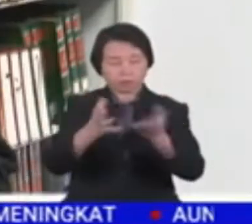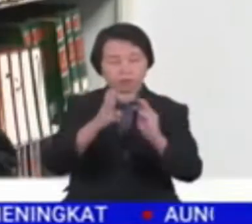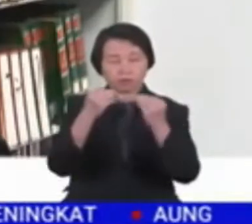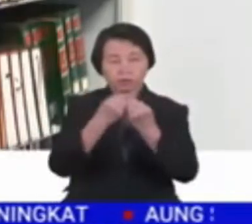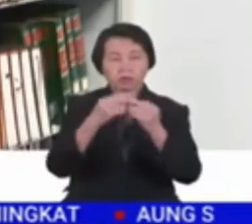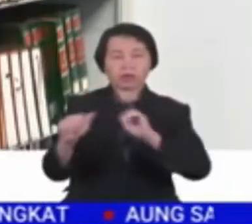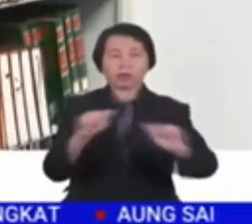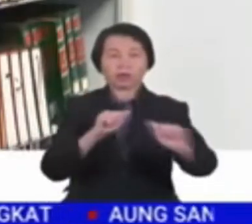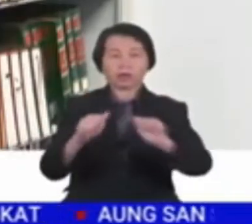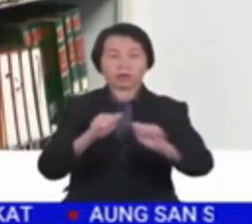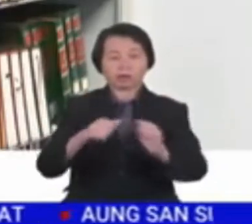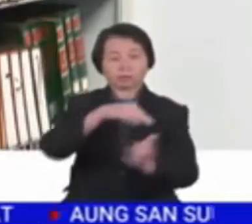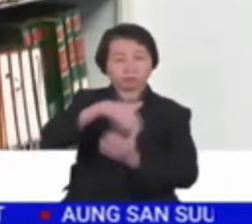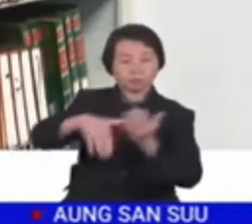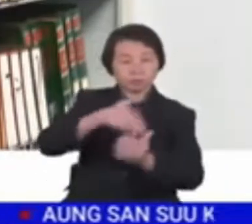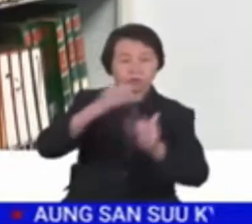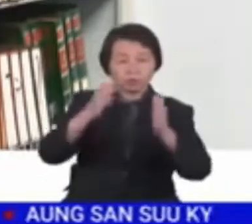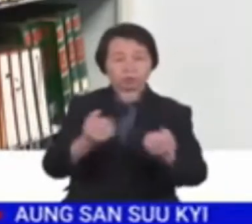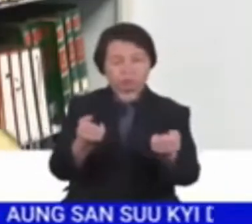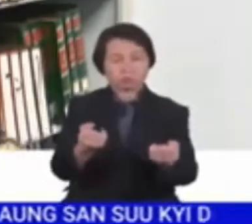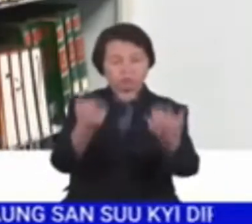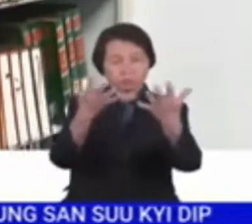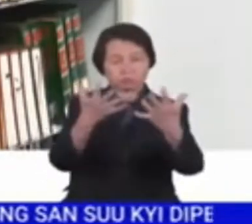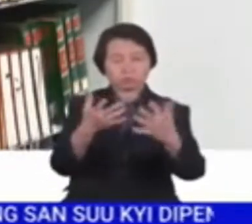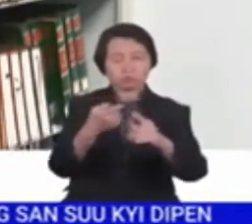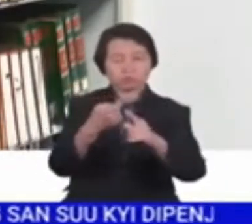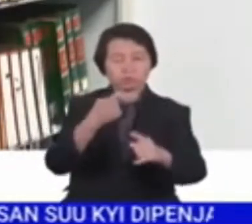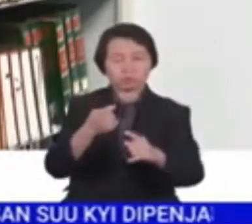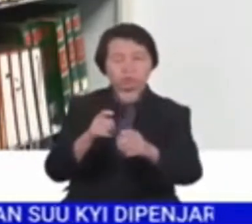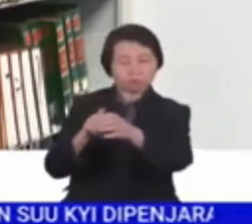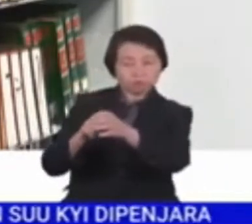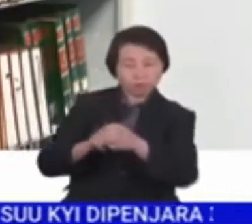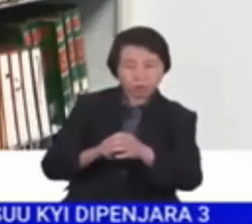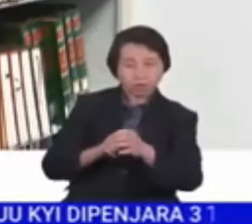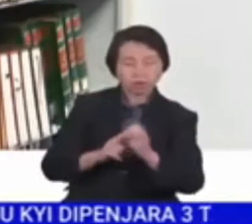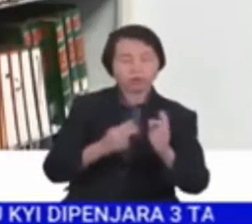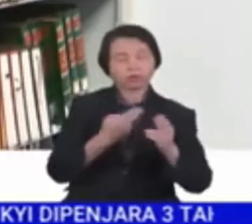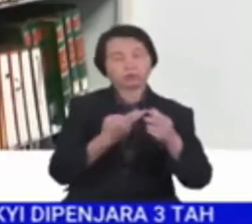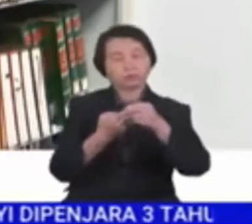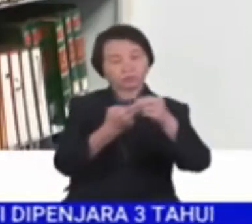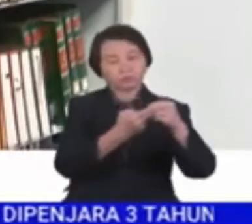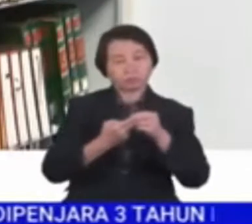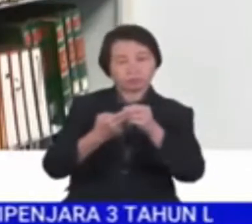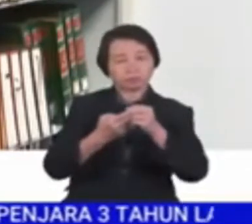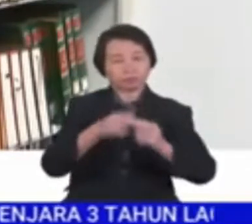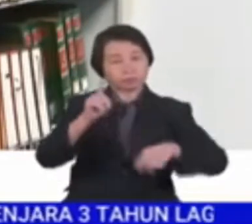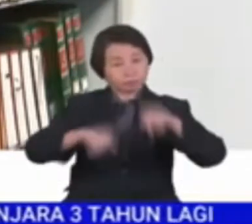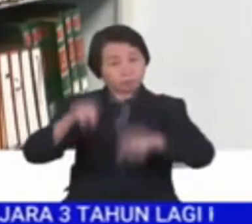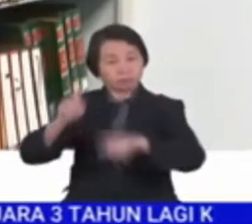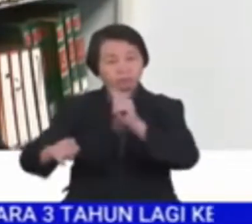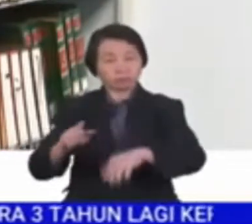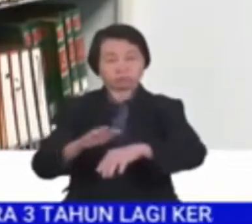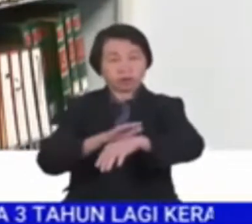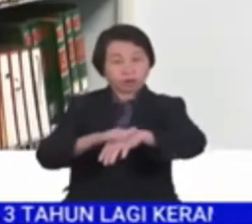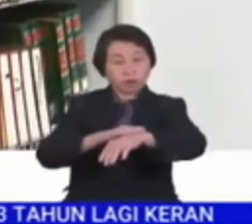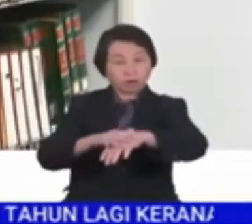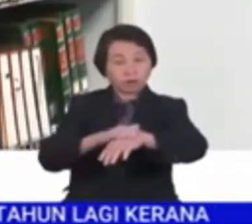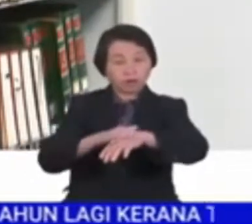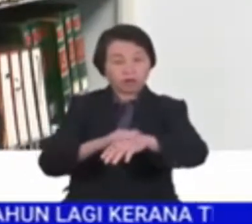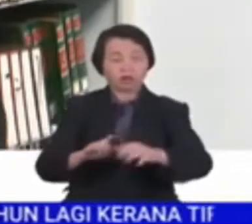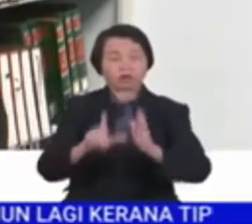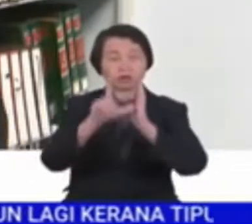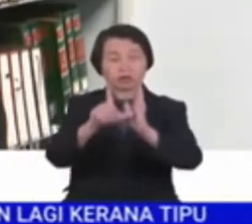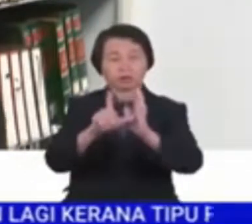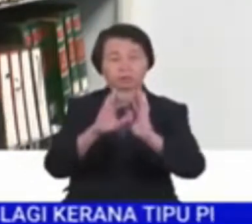dan aktiviti santuni orang ramai yang menjadi daya penarik dan lambang perpaduan pelbagai kaum, sekaligus lambang